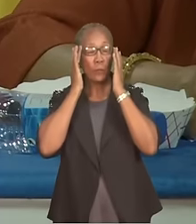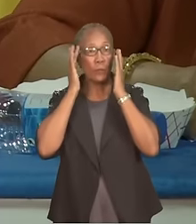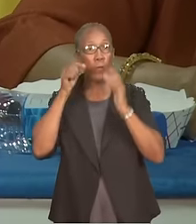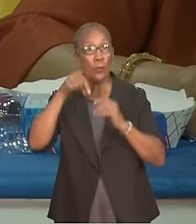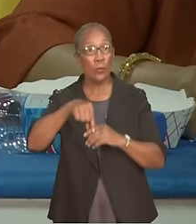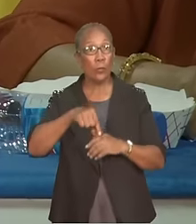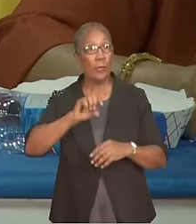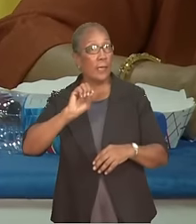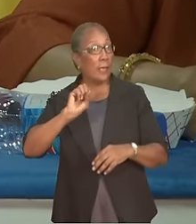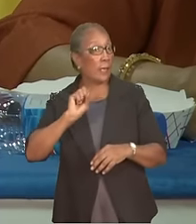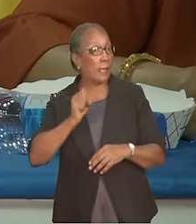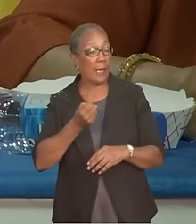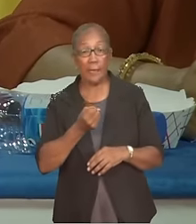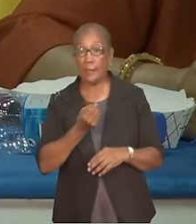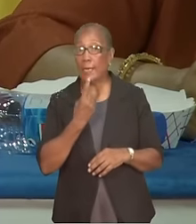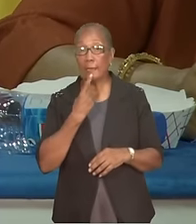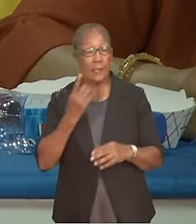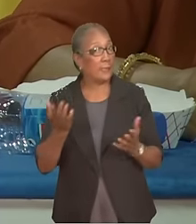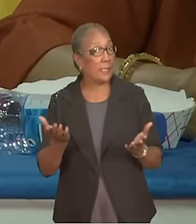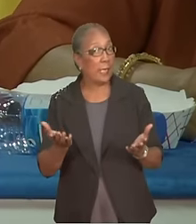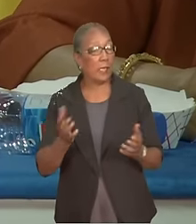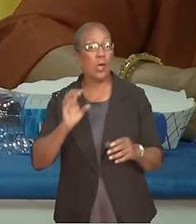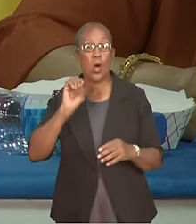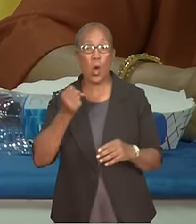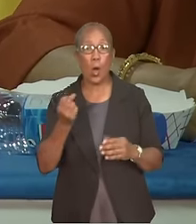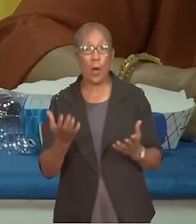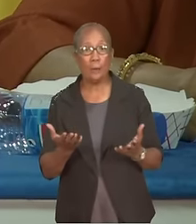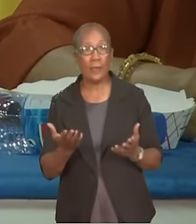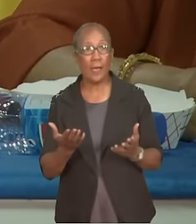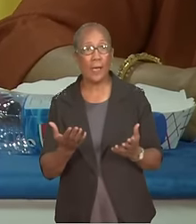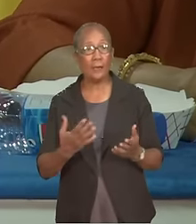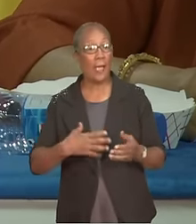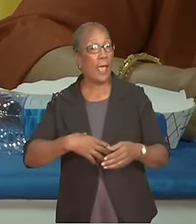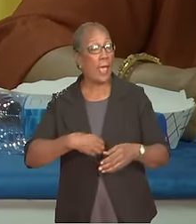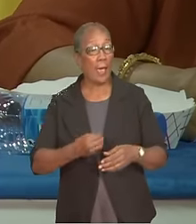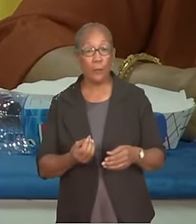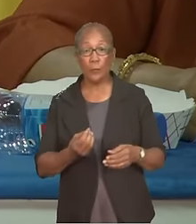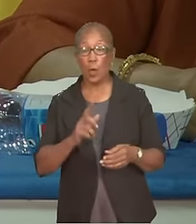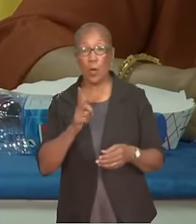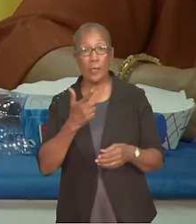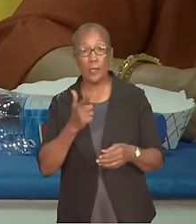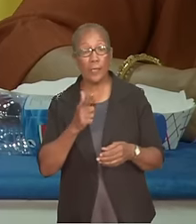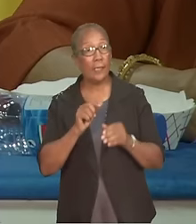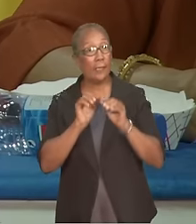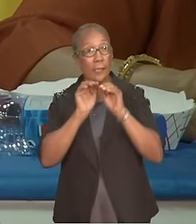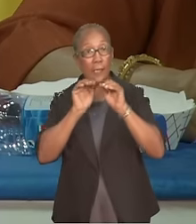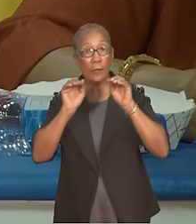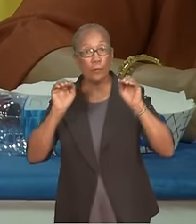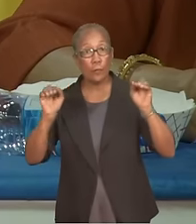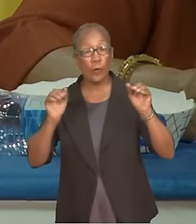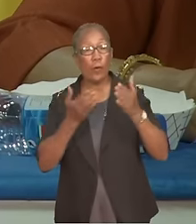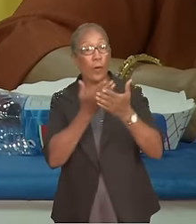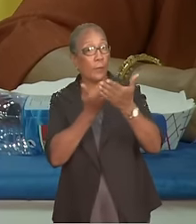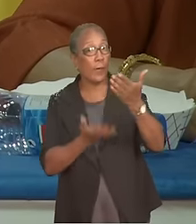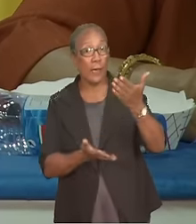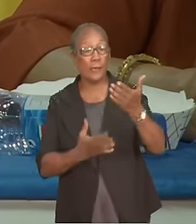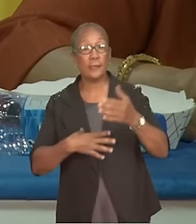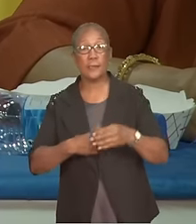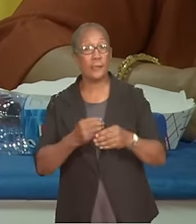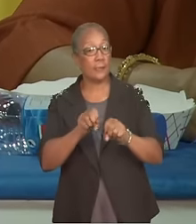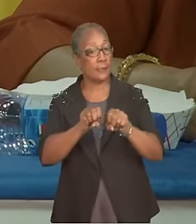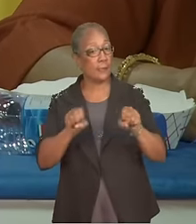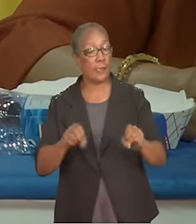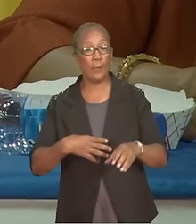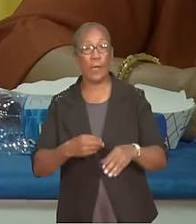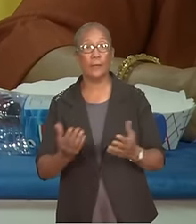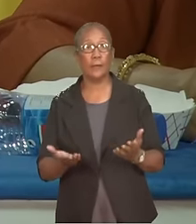Nu ben ik u dat antwoord schuldig, omdat we nog geen dergelijke labor market information systeem